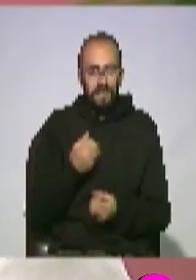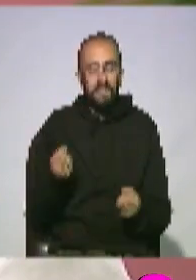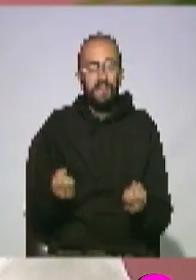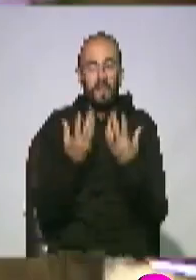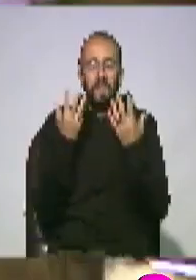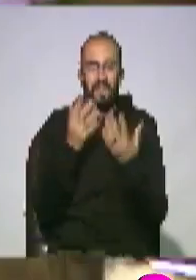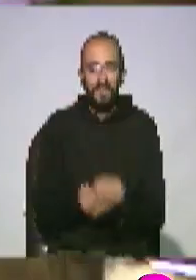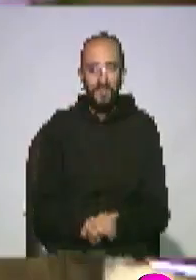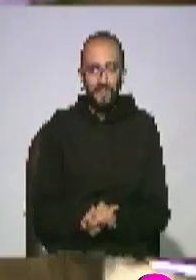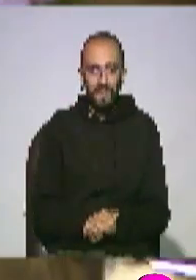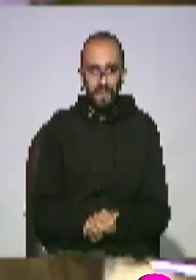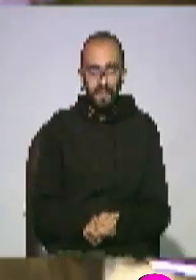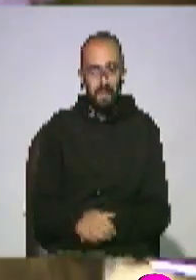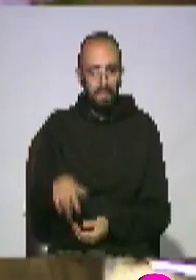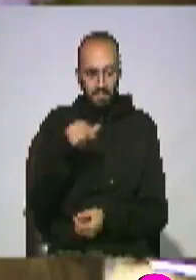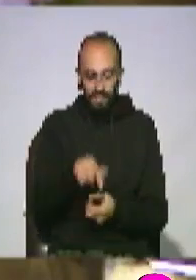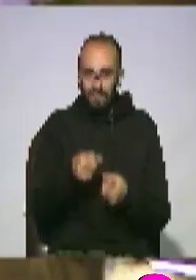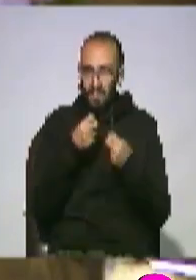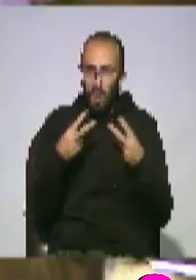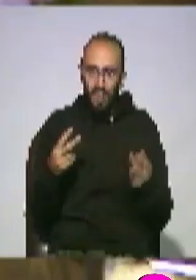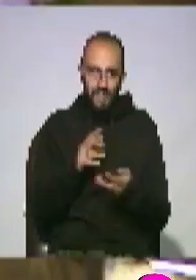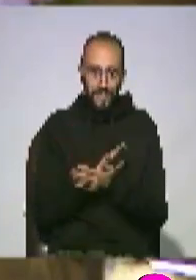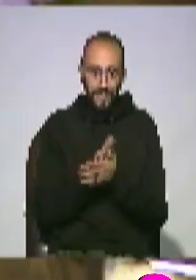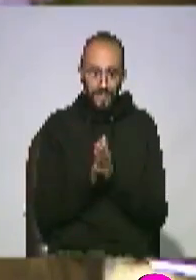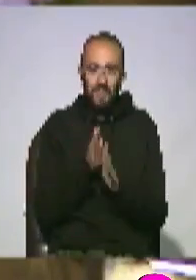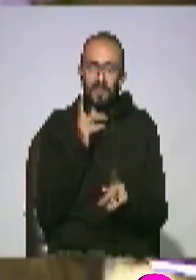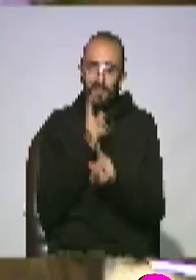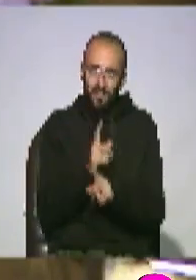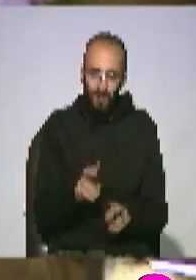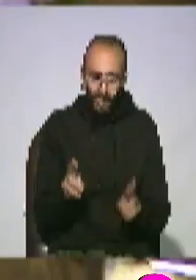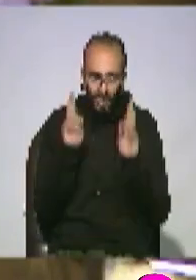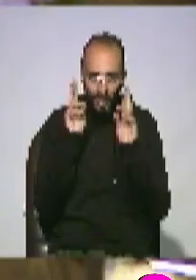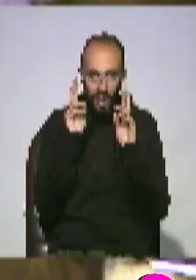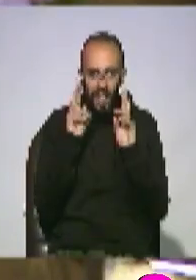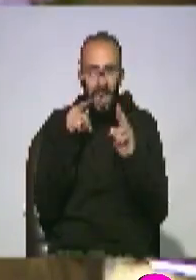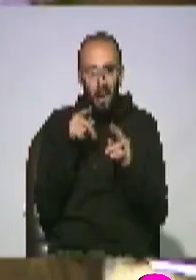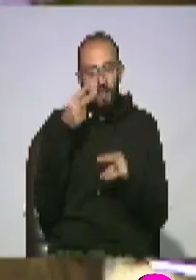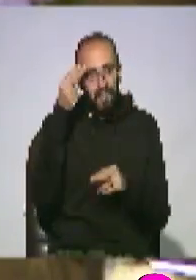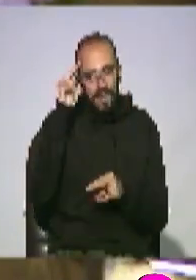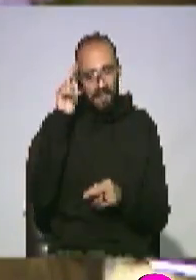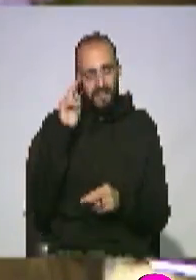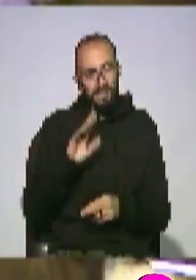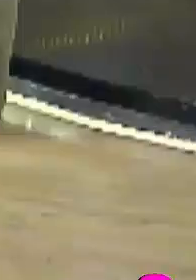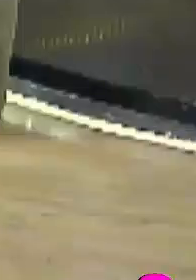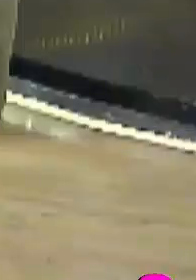فندم. شكرا. مشاهدينا كده خلصت حلقتنا، ونشوفكم في حلقه جديده من هي ومي. الى اللقاء.